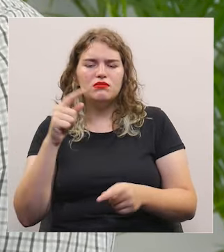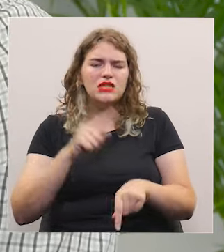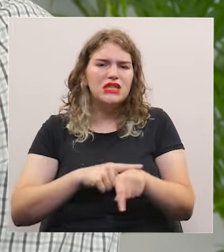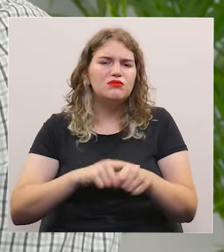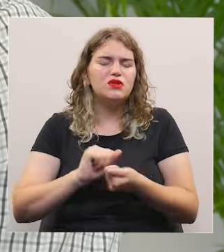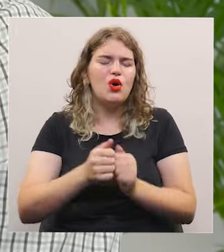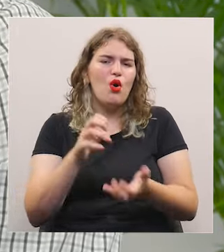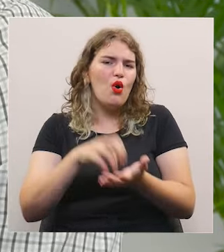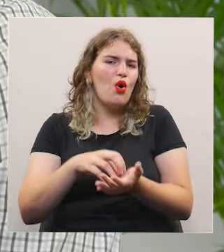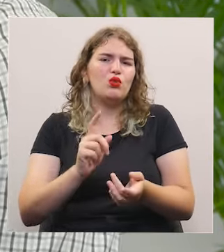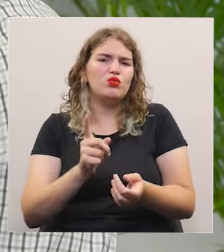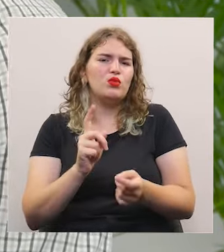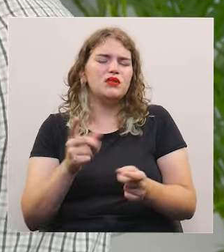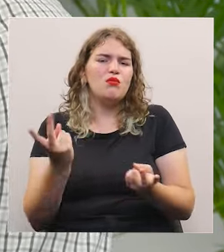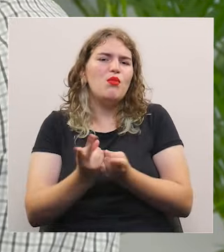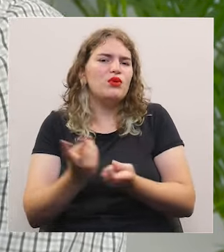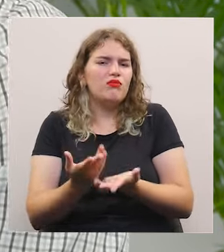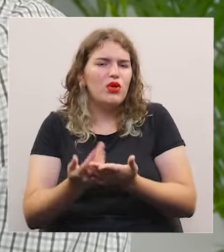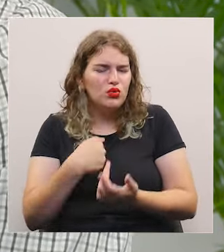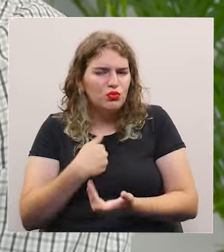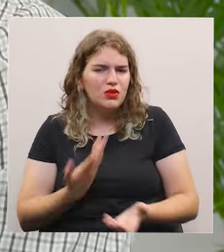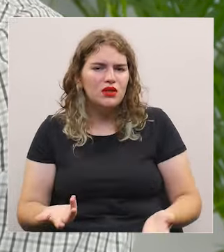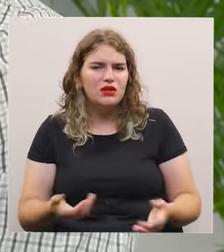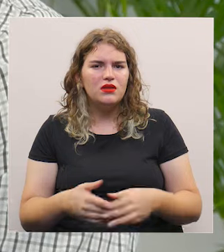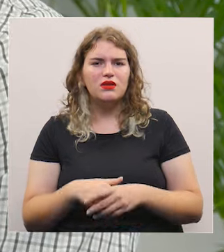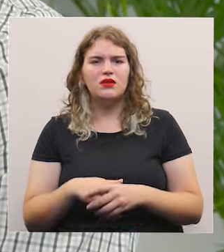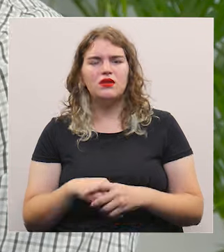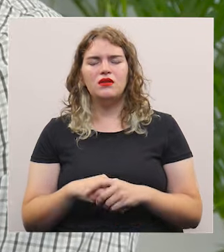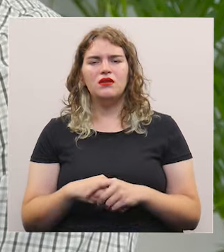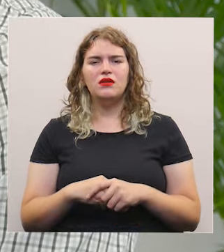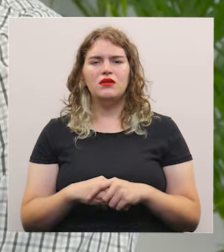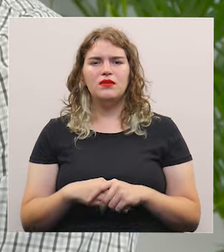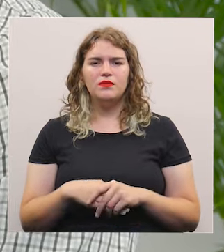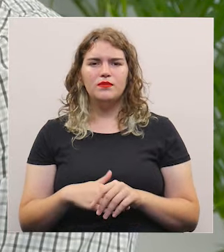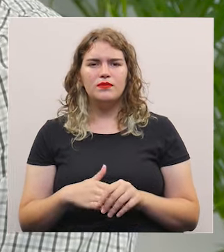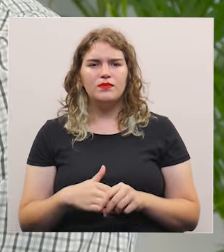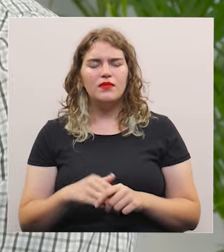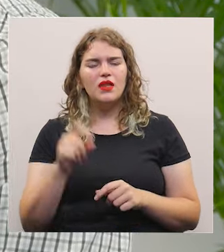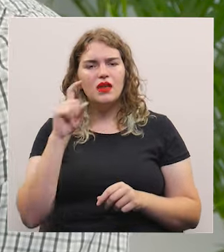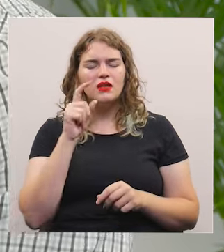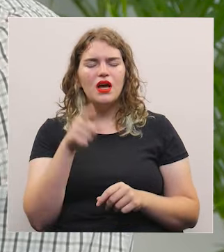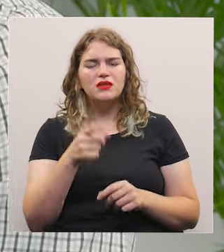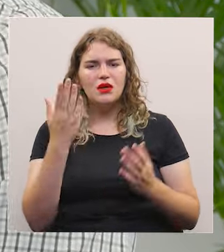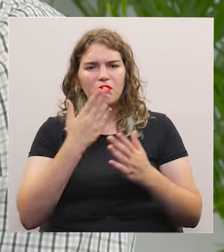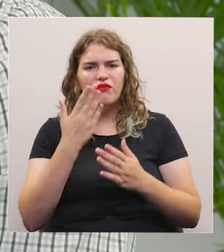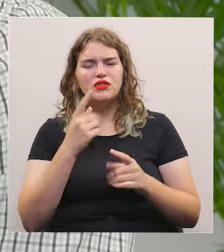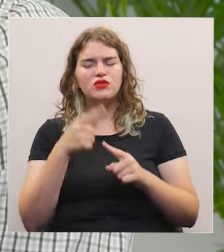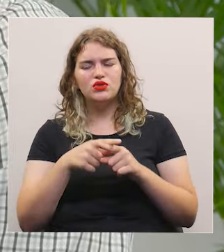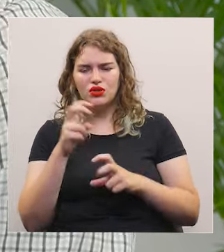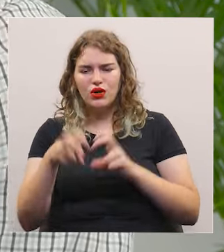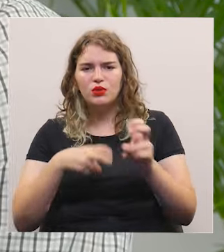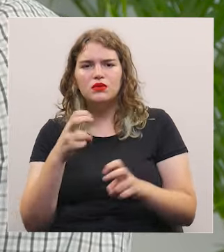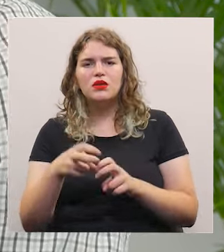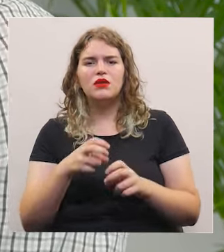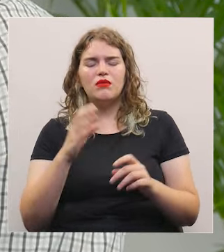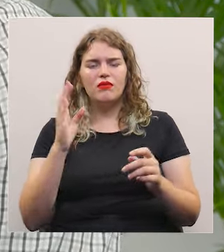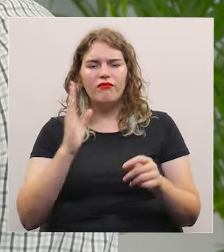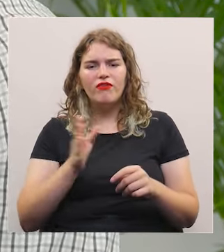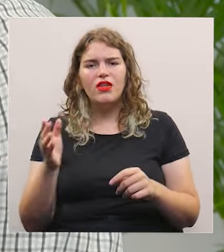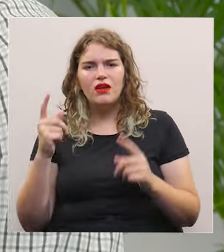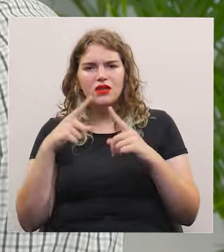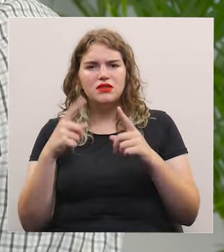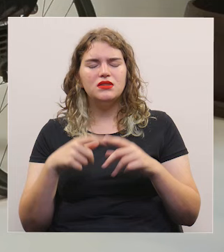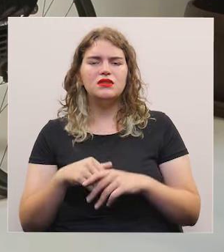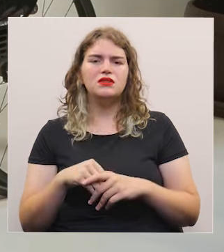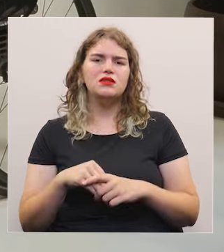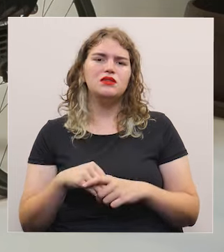locul potrivit pentru mine. Cred că Asta am învățat și asta căutăm